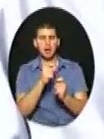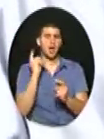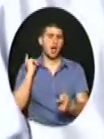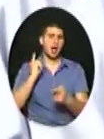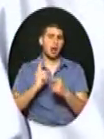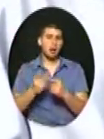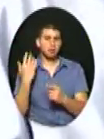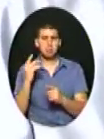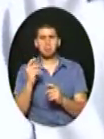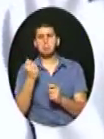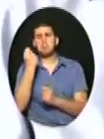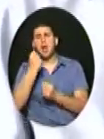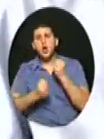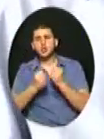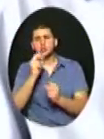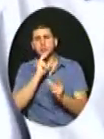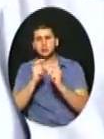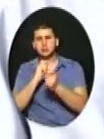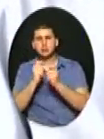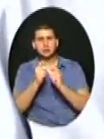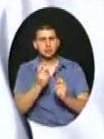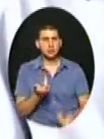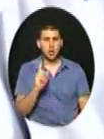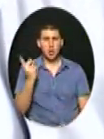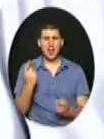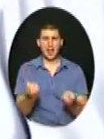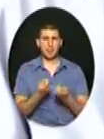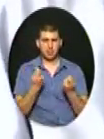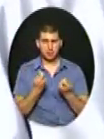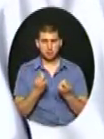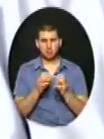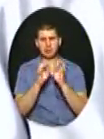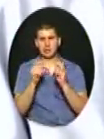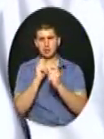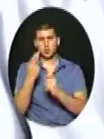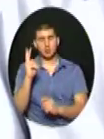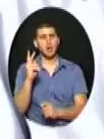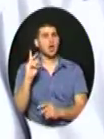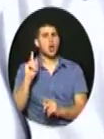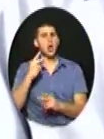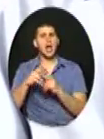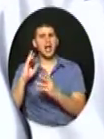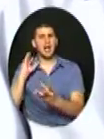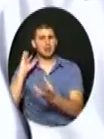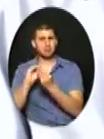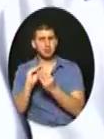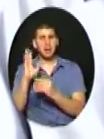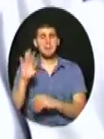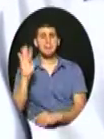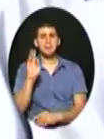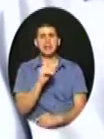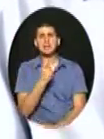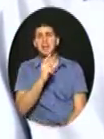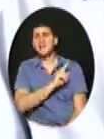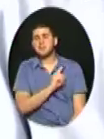ממנו כמעט כמעט לכל אורך קין ד לא ר לאח הקמפיין ראש הממשלה בנימין נתניהו נמנע